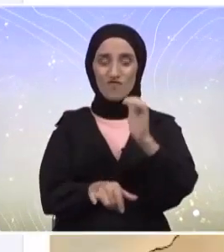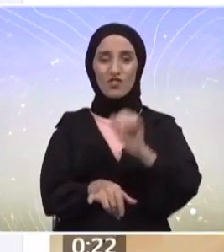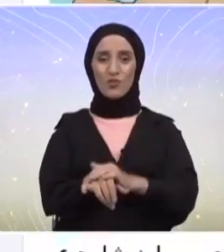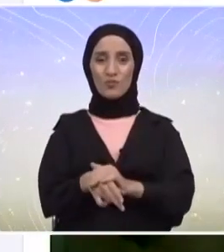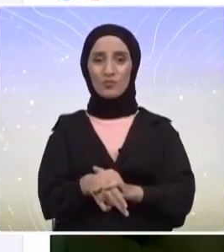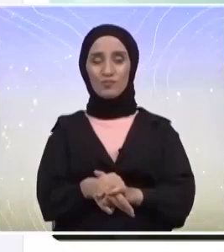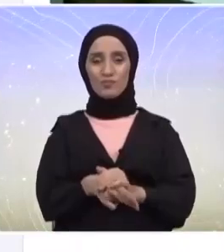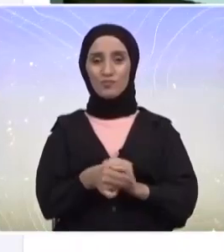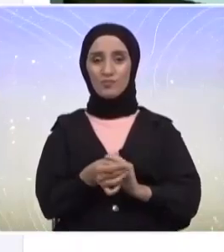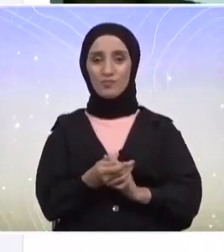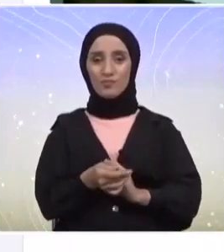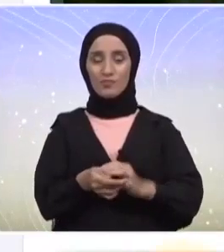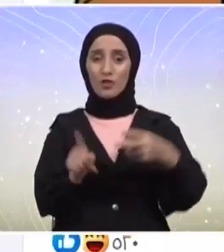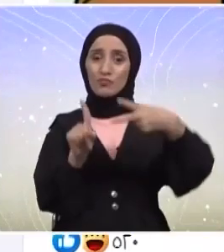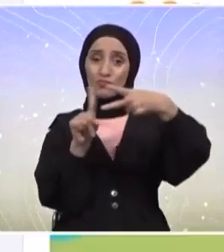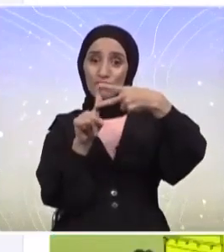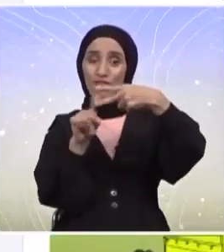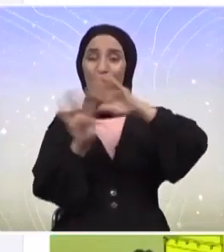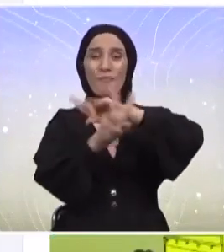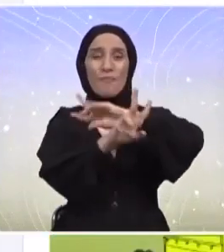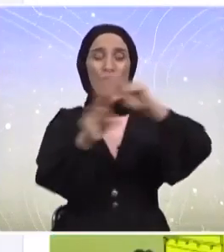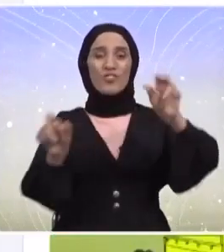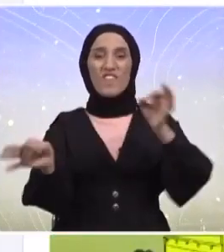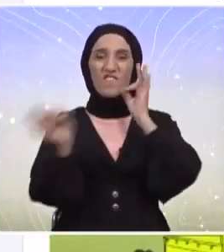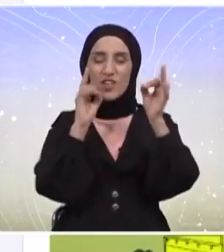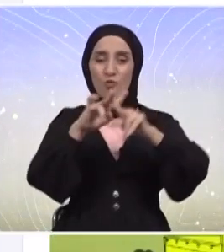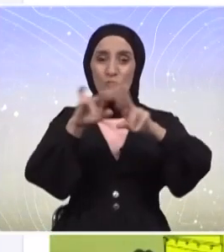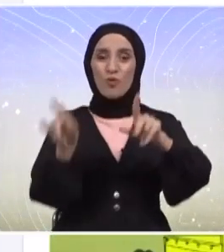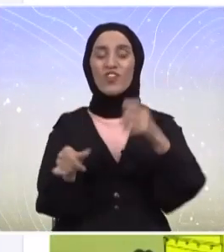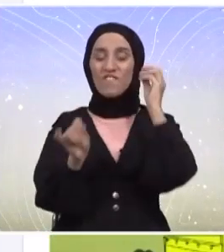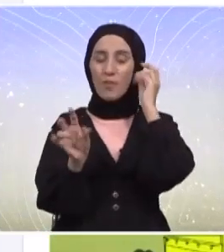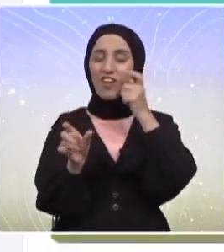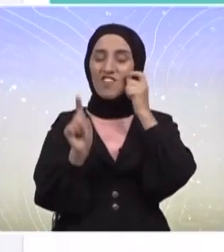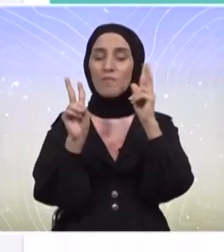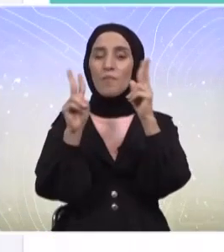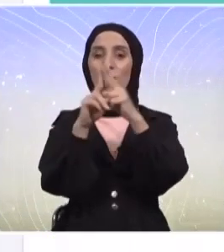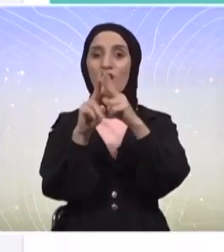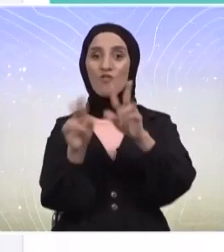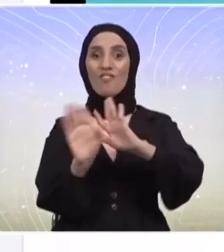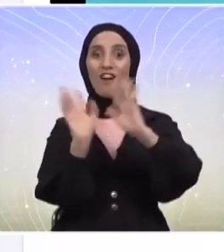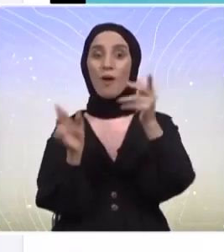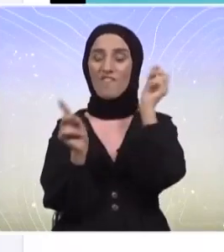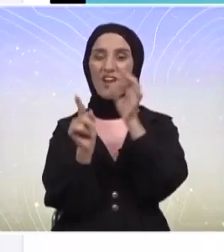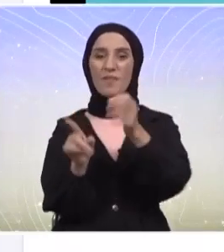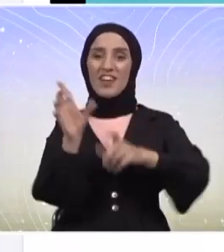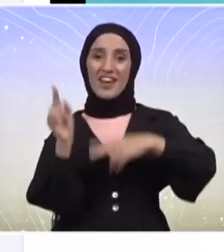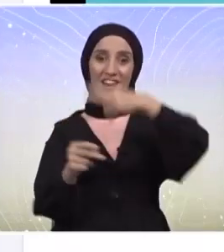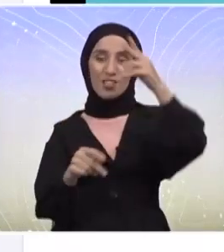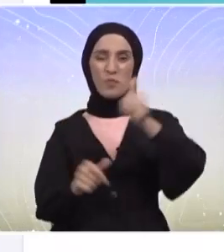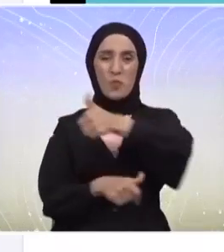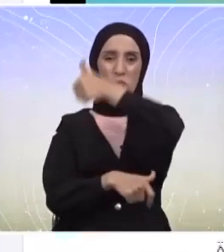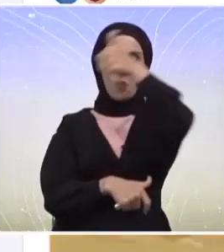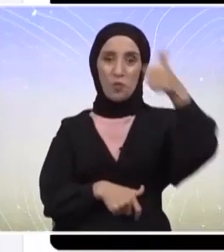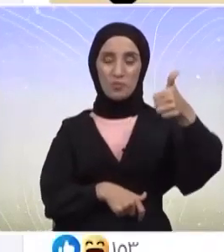تابعه الآلاف ممن يعرفون رسوماته ولا يعرفون أنه غير قادر على سماع